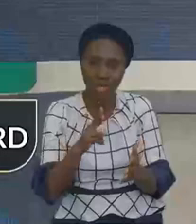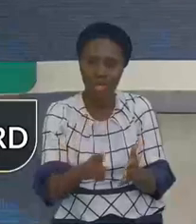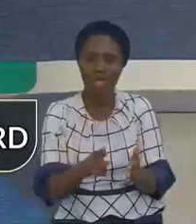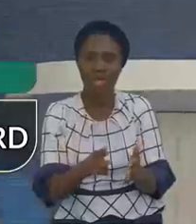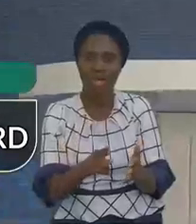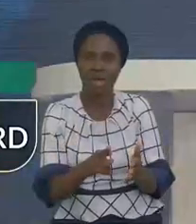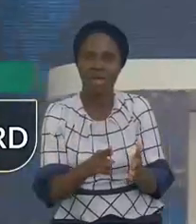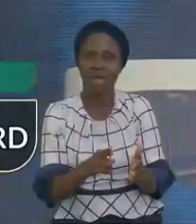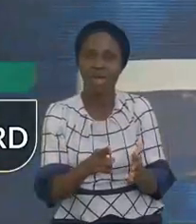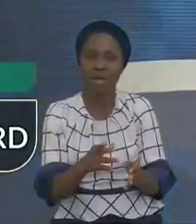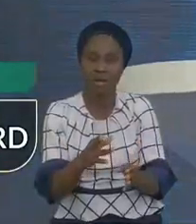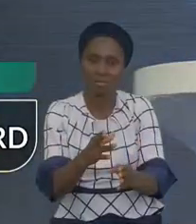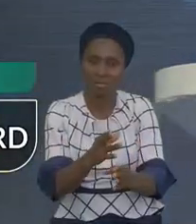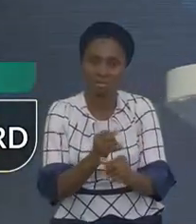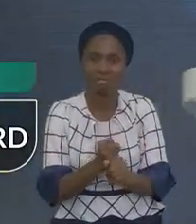la fois.